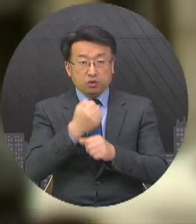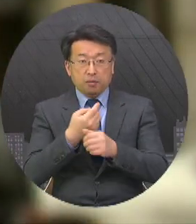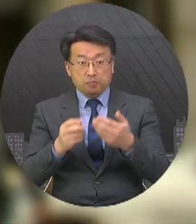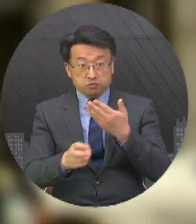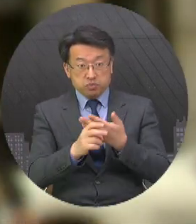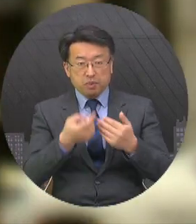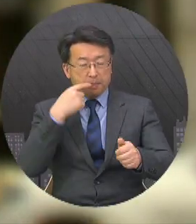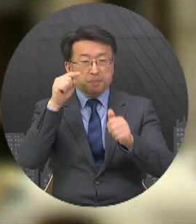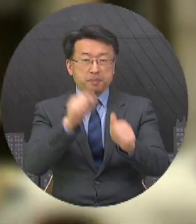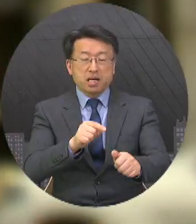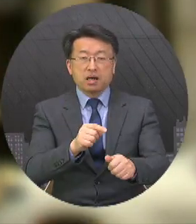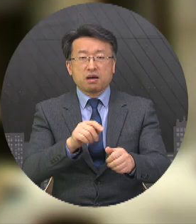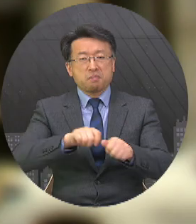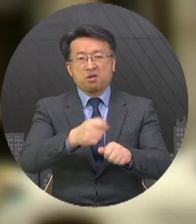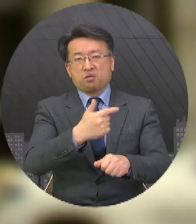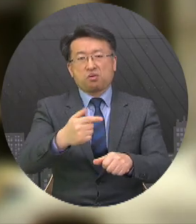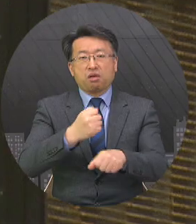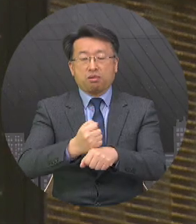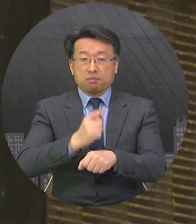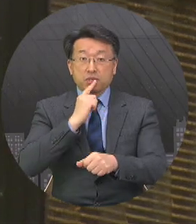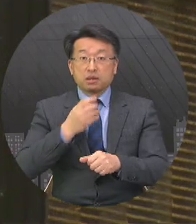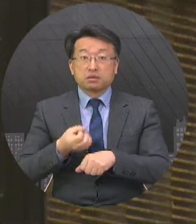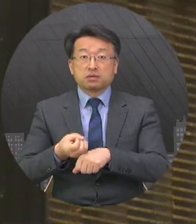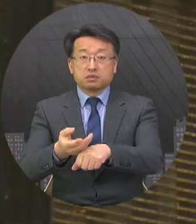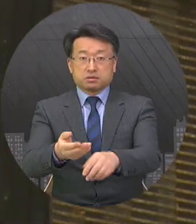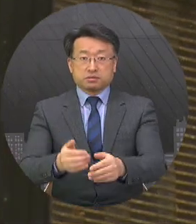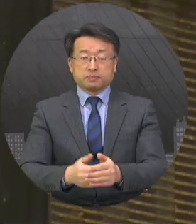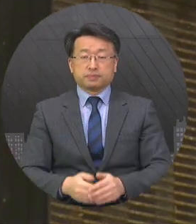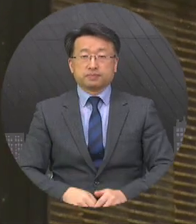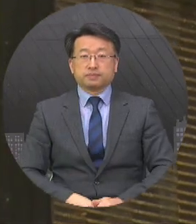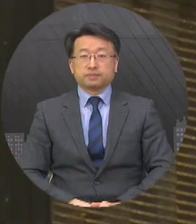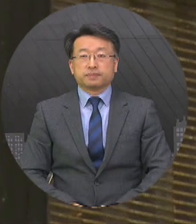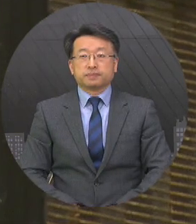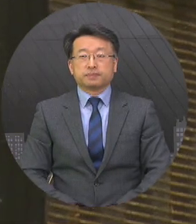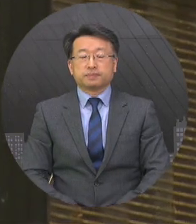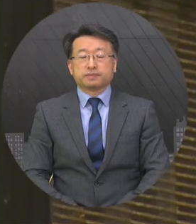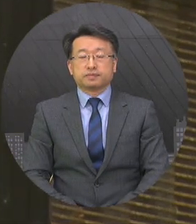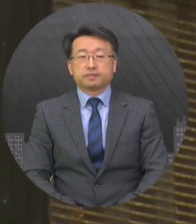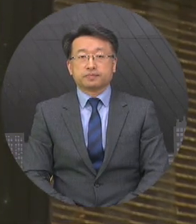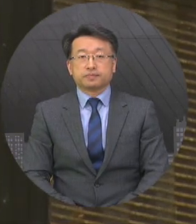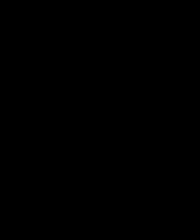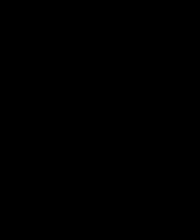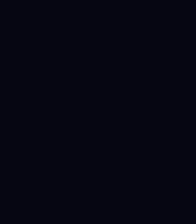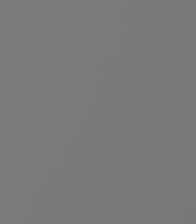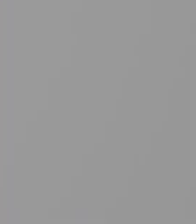등 특별점검을 실시할 계획입니다 mbc 뉴스 50 자입니다